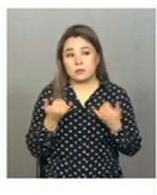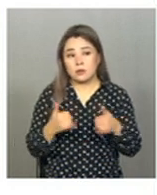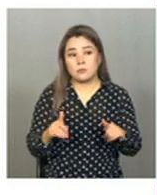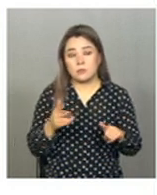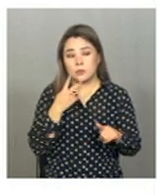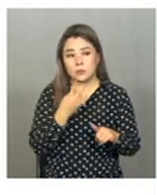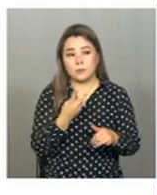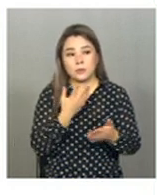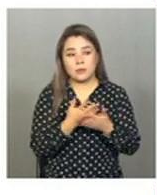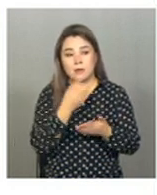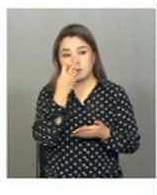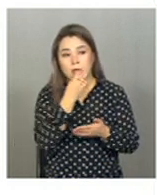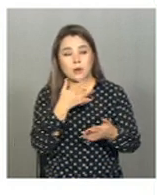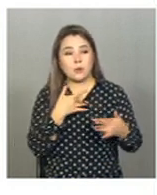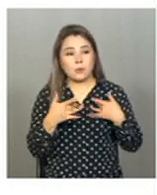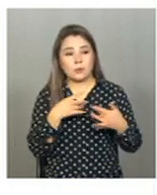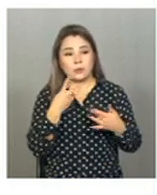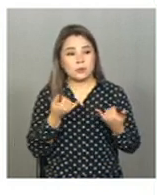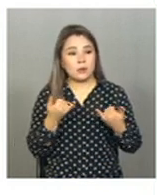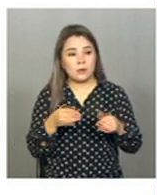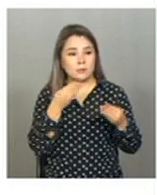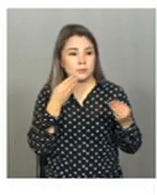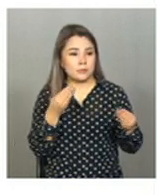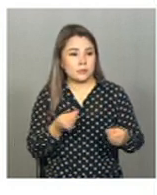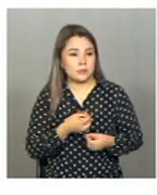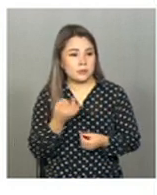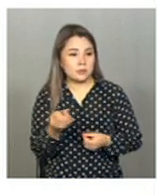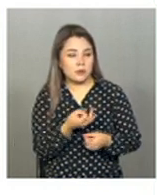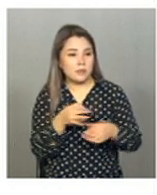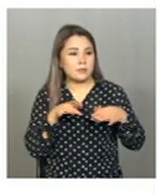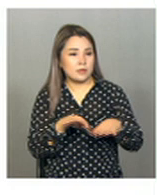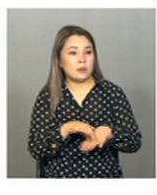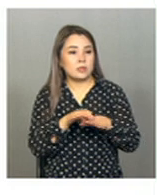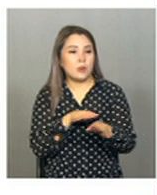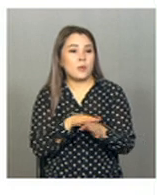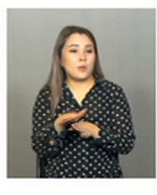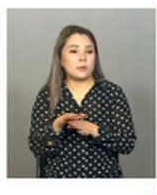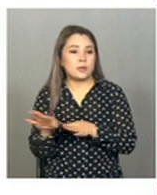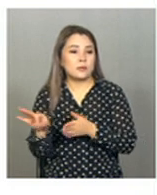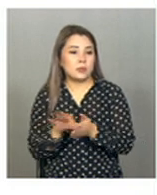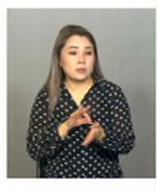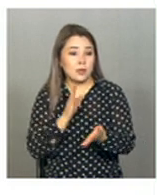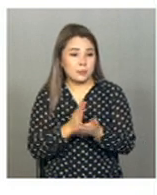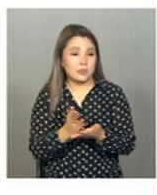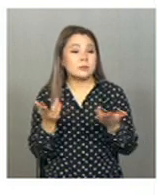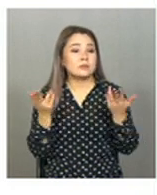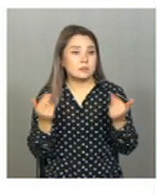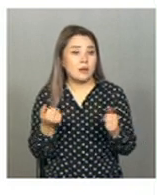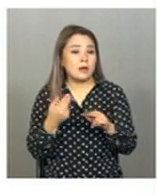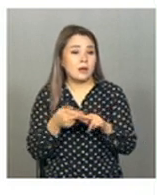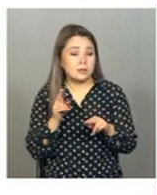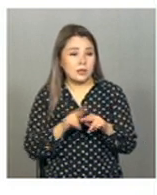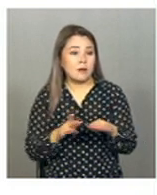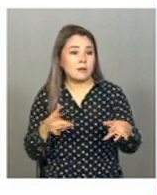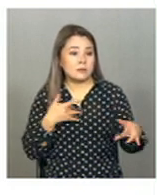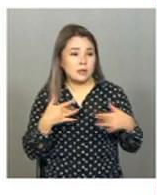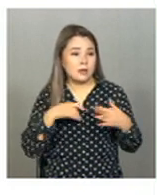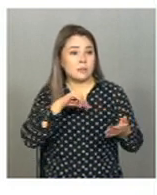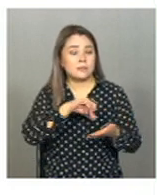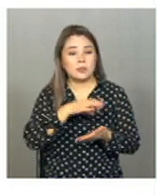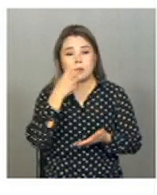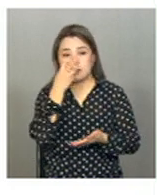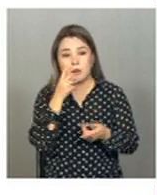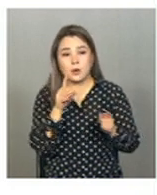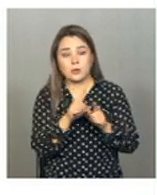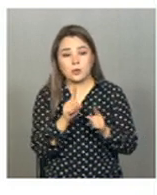өнері қатты таңдандырады. Әрбір іс-әрекетті шапшаң орындалады. Иә, цирк сахналық өнердің ерекше